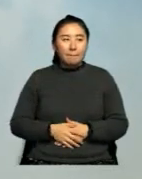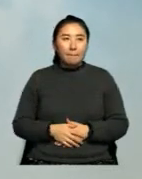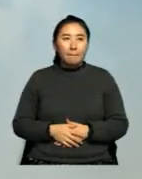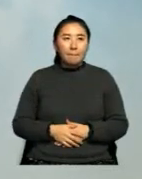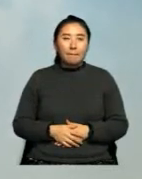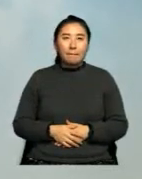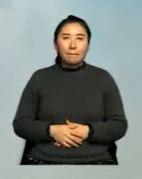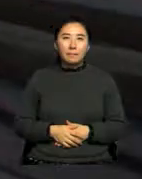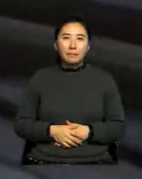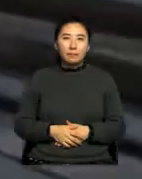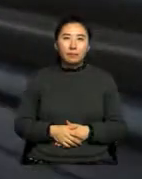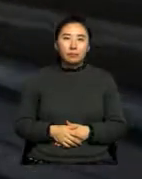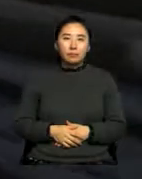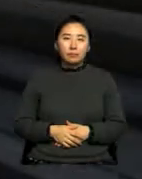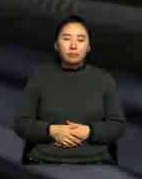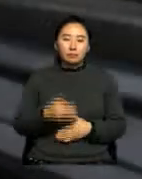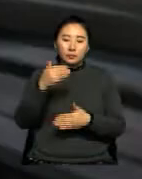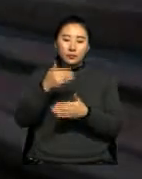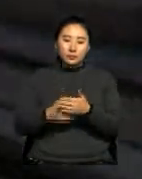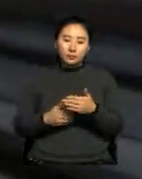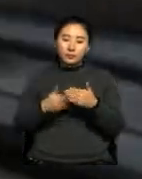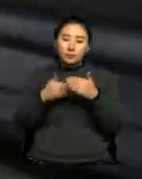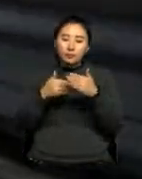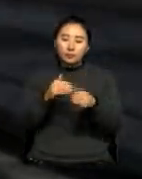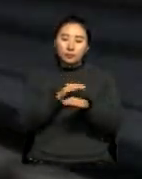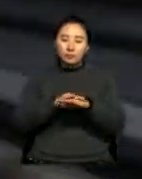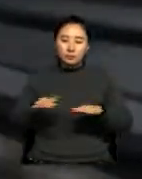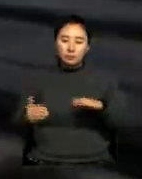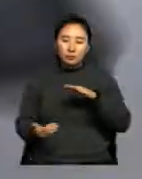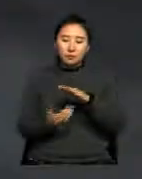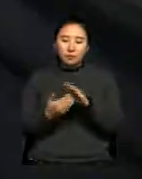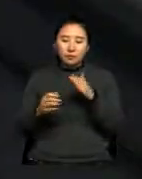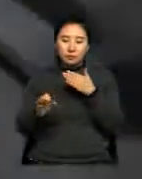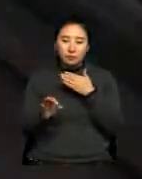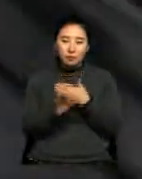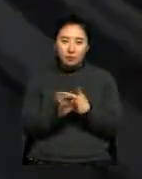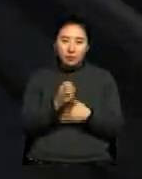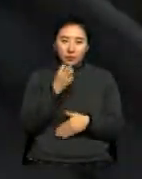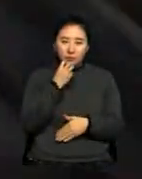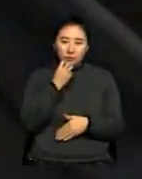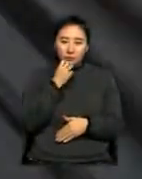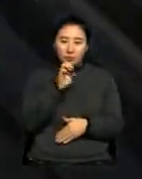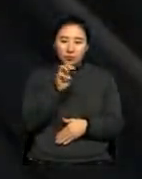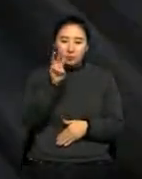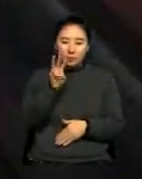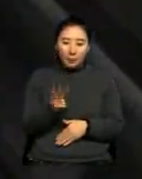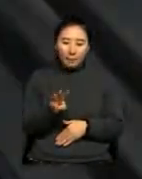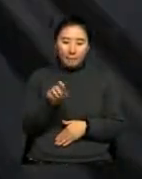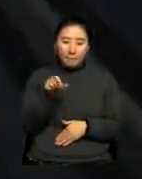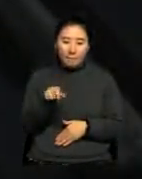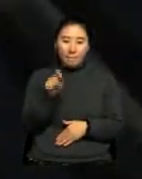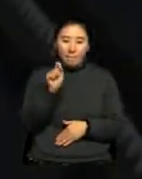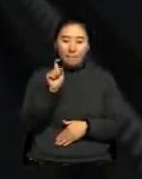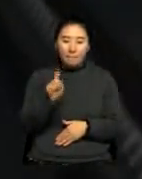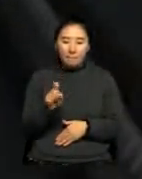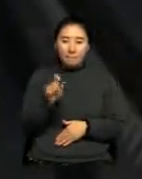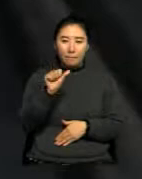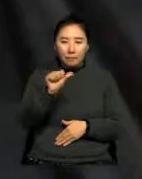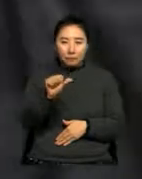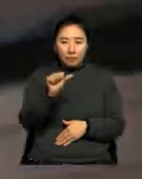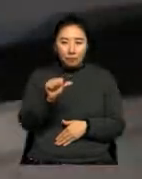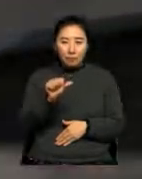이루어질 것이라고 남은 절차가 차질 없이 진행된다면 서울과 파주 를 있는 gtx 에 이 노선은